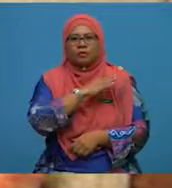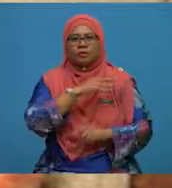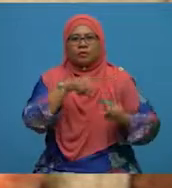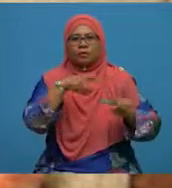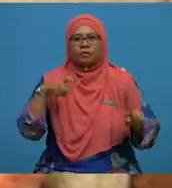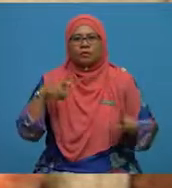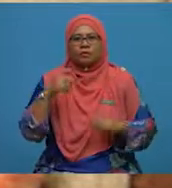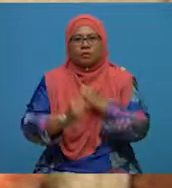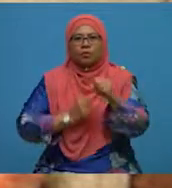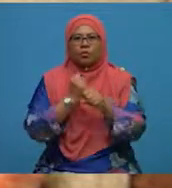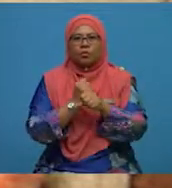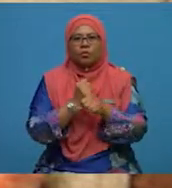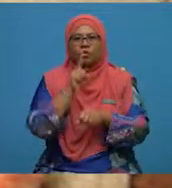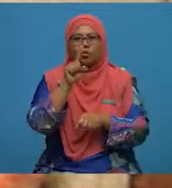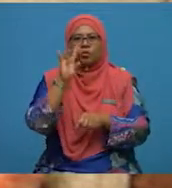tahun